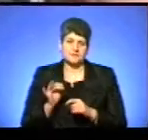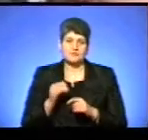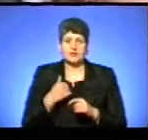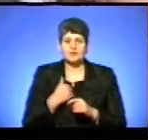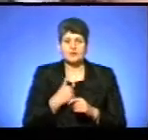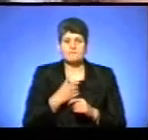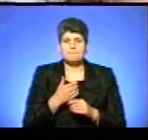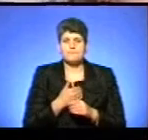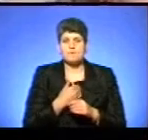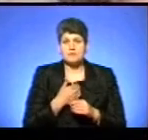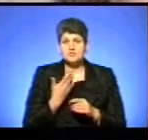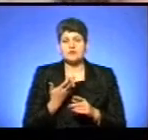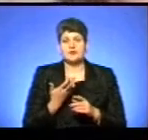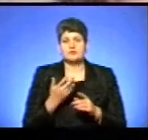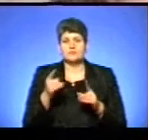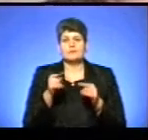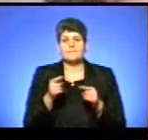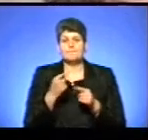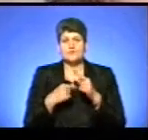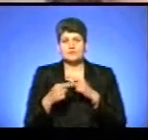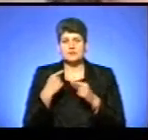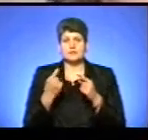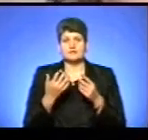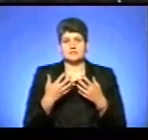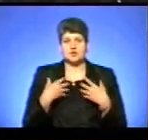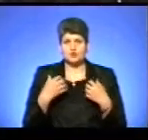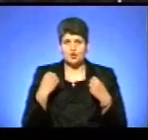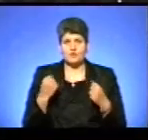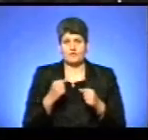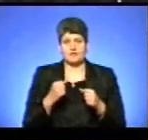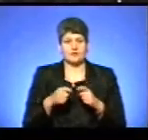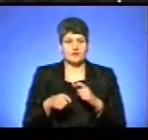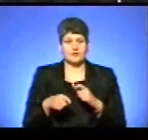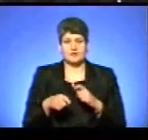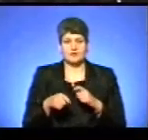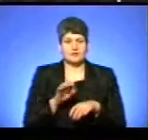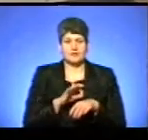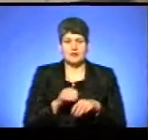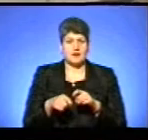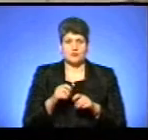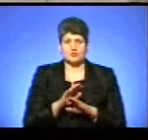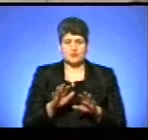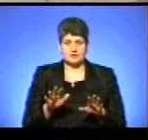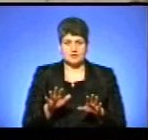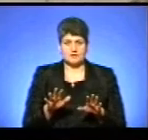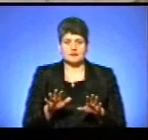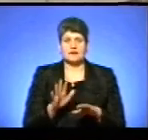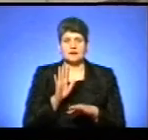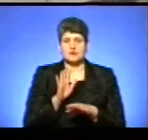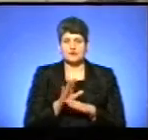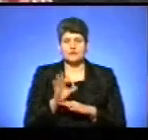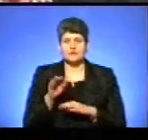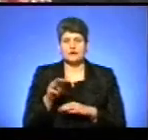хотіла побажати, щоб вони верталися здоровими і неушкодженими. Наказовий отаман Тернопільського краєвого КОША